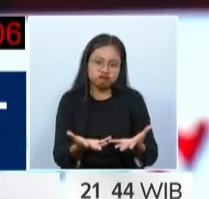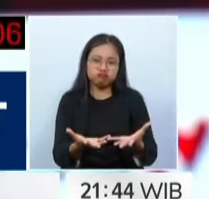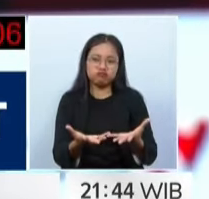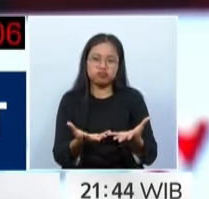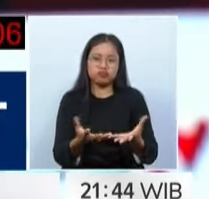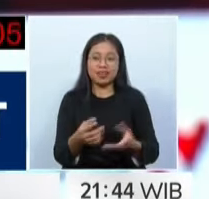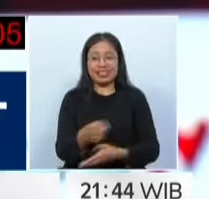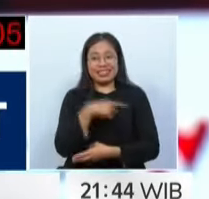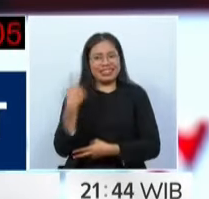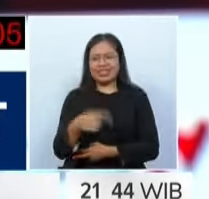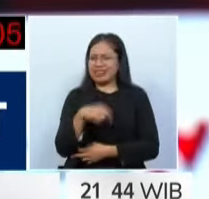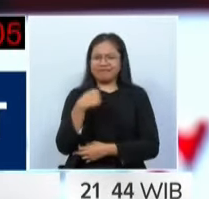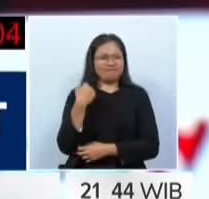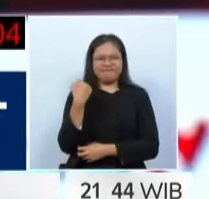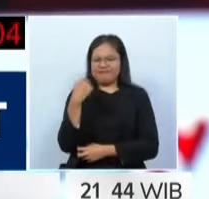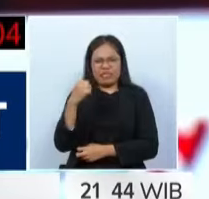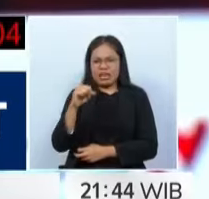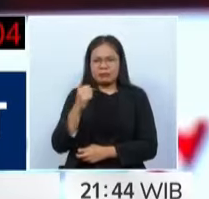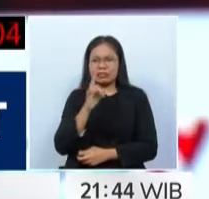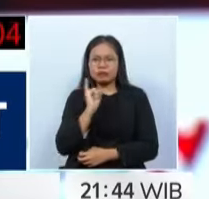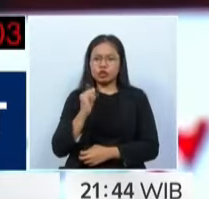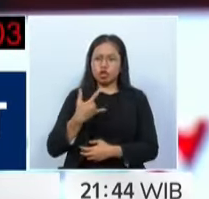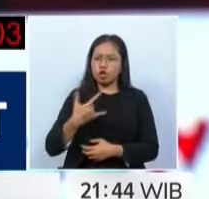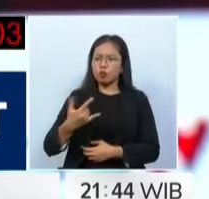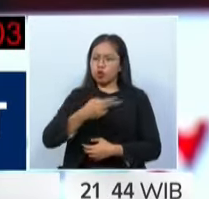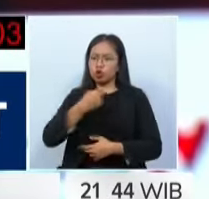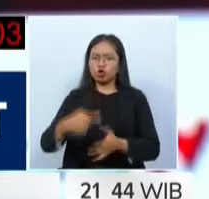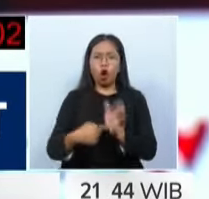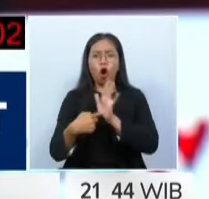nos Indones will